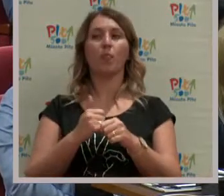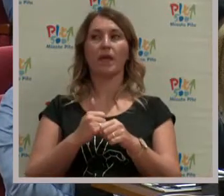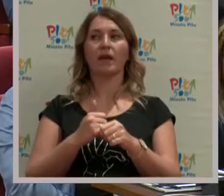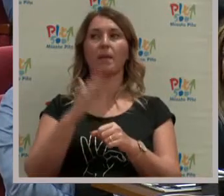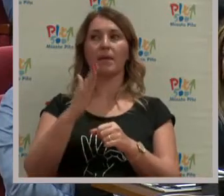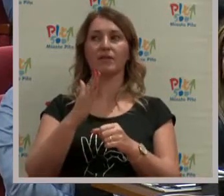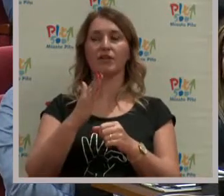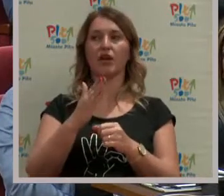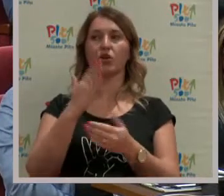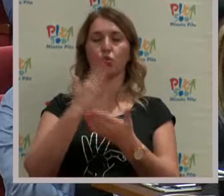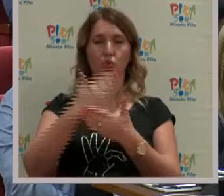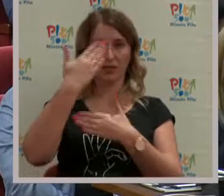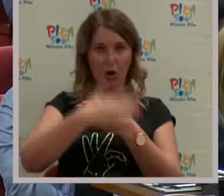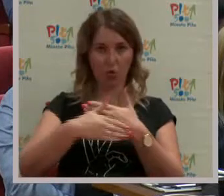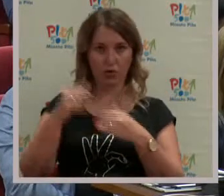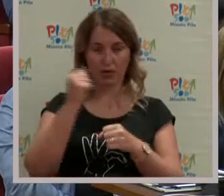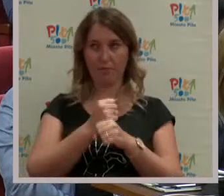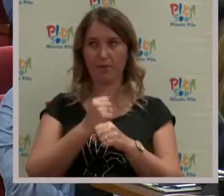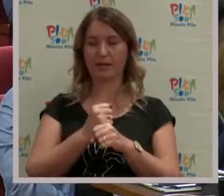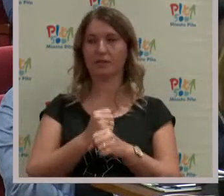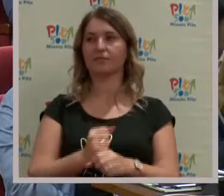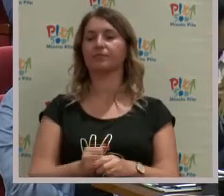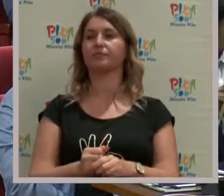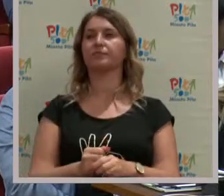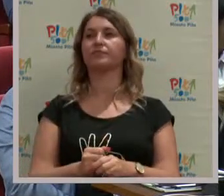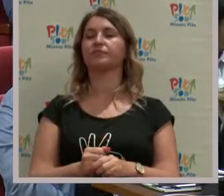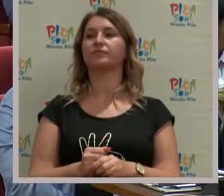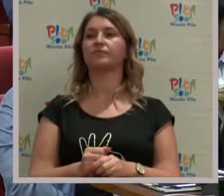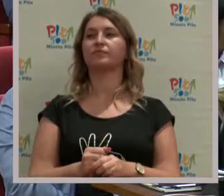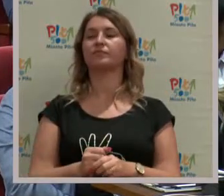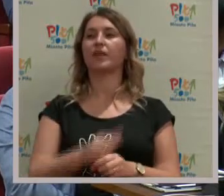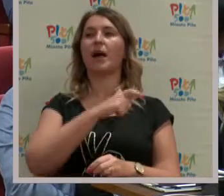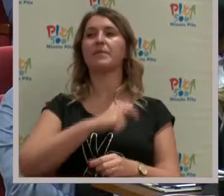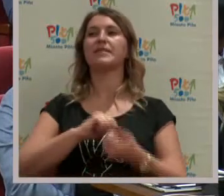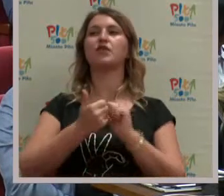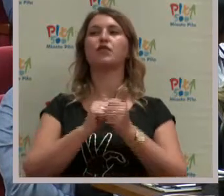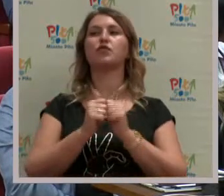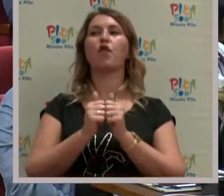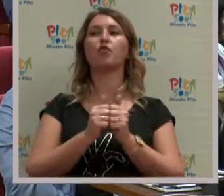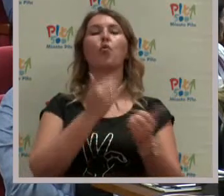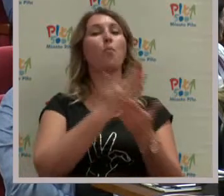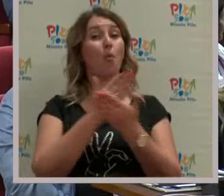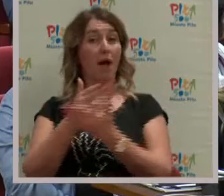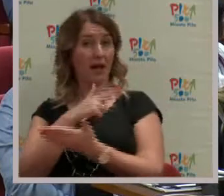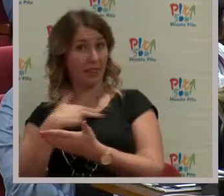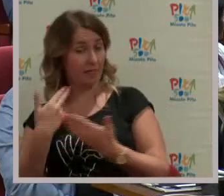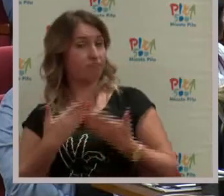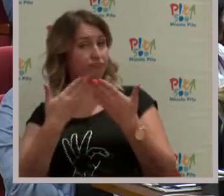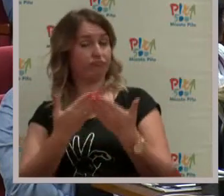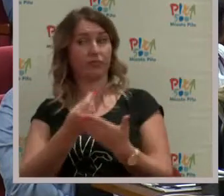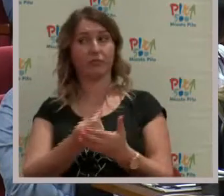jest już odbiór końcowy mamy nadzieję że Ministerstwo Sportu które nam dofinansowuje to przedsięwzięcie biorąc pod uwagę że